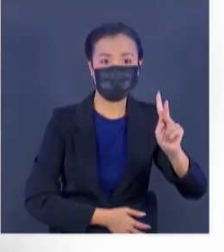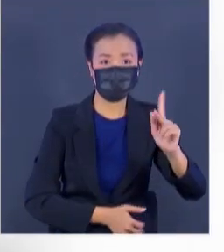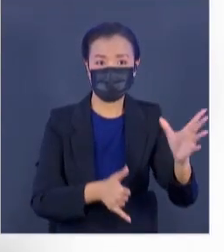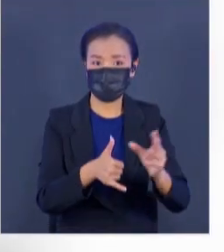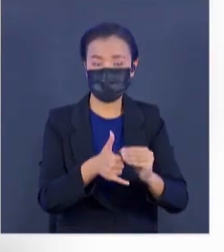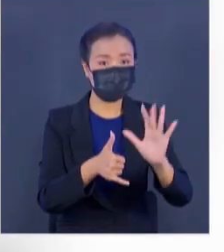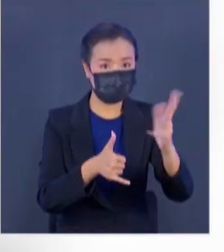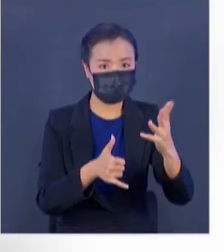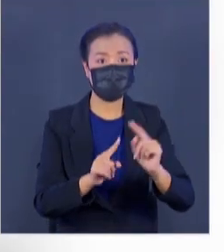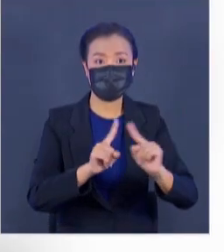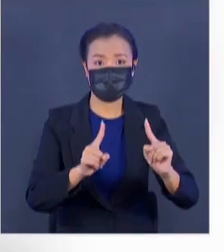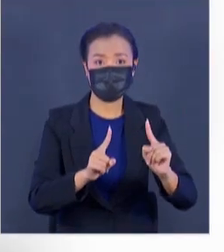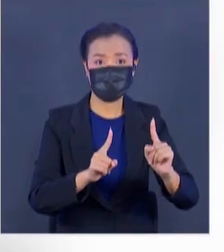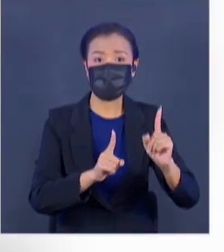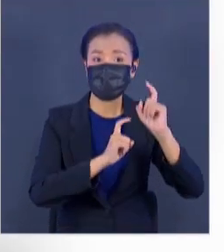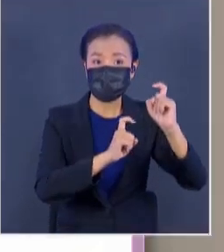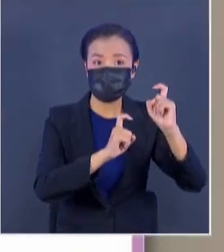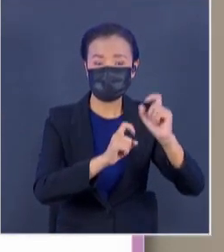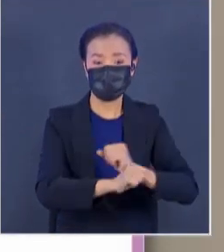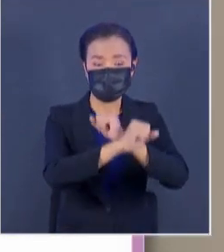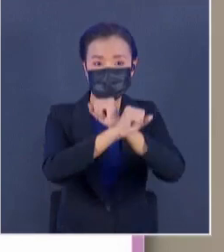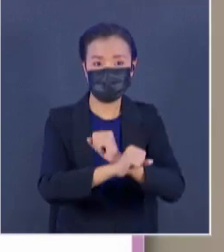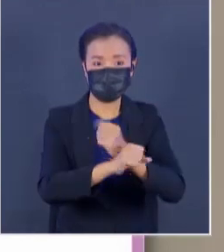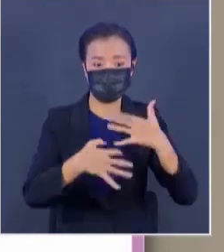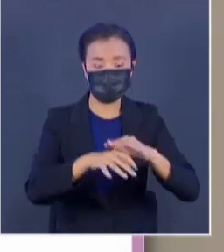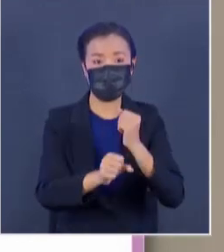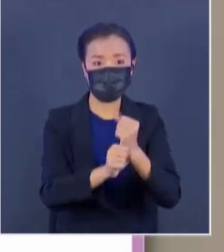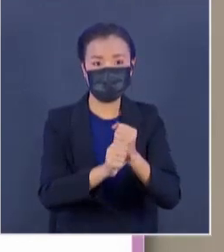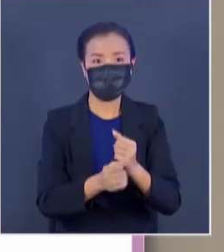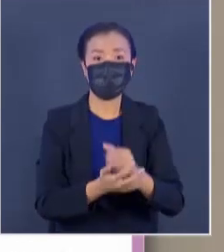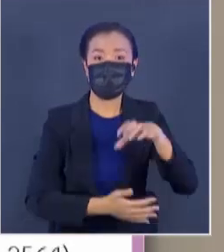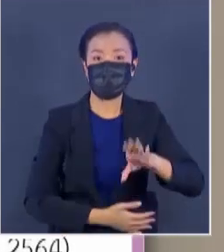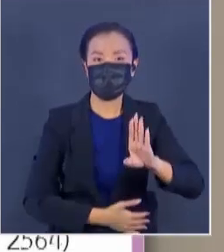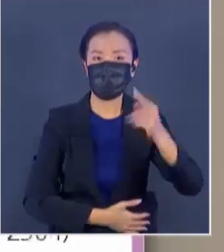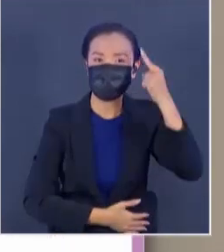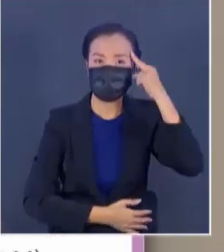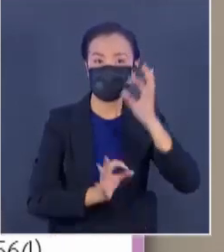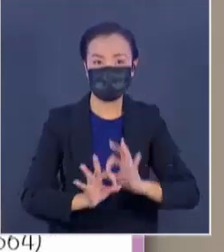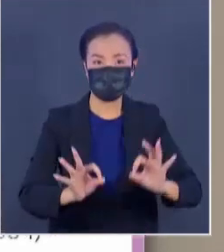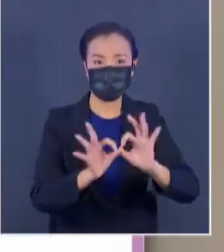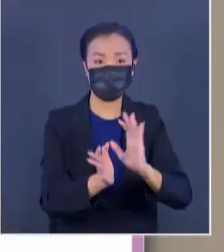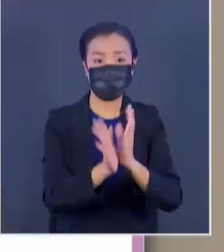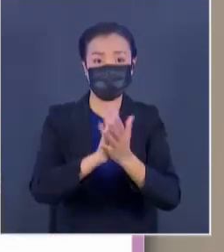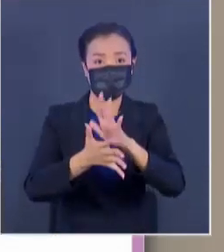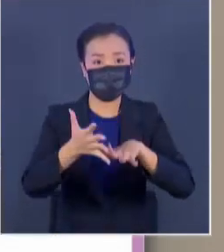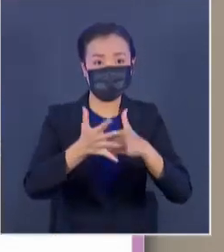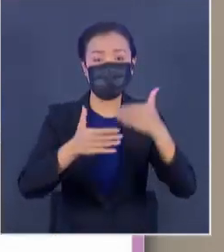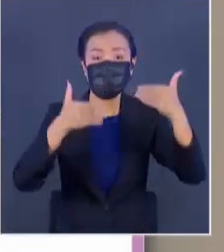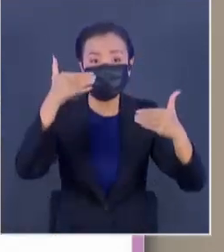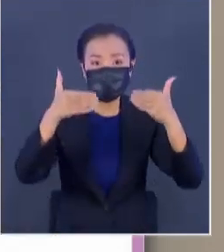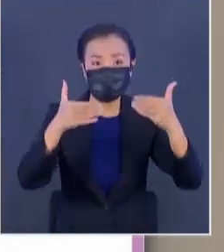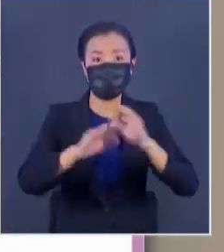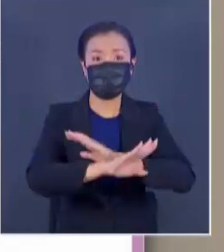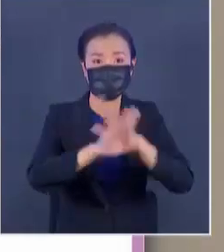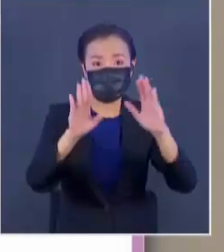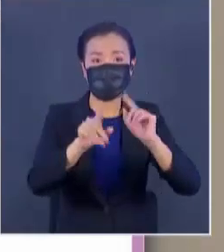ดเชื้อเพิ่มเติมแต่เพื่อความปลอดภัยของสมาชิกและผู้ร่วมงานทุกท่านทางบริษัทจึงมีความจำเป็นต้องปรับเปลี่ยนตารางกิจกรรมหรือว่ายก